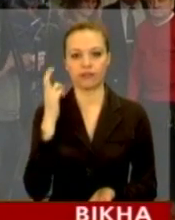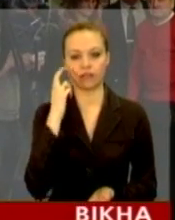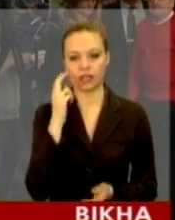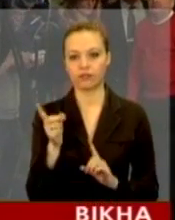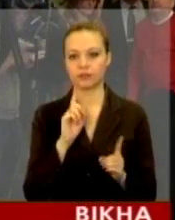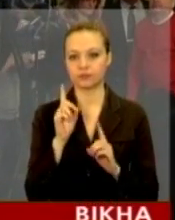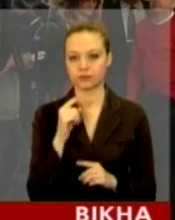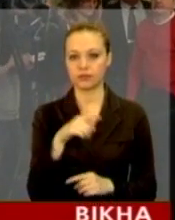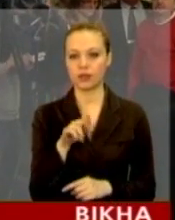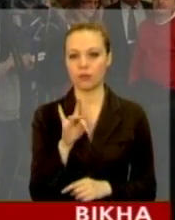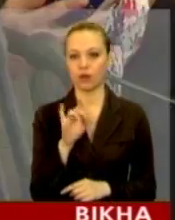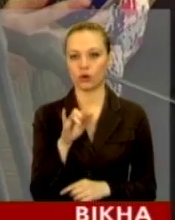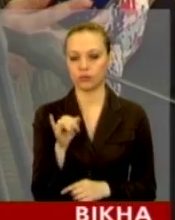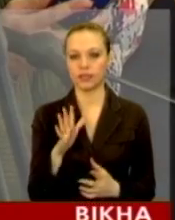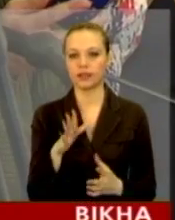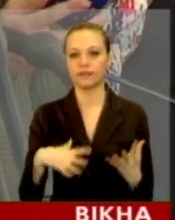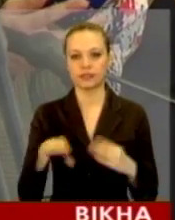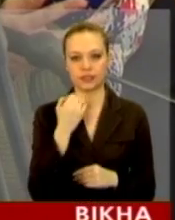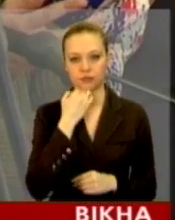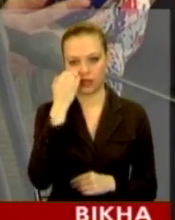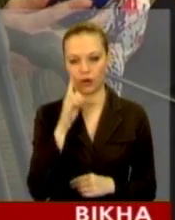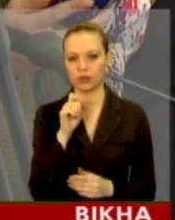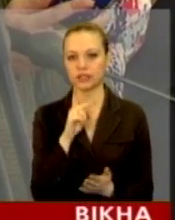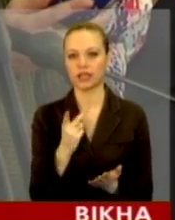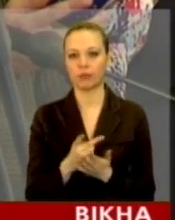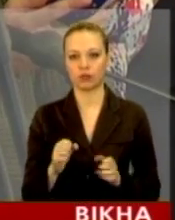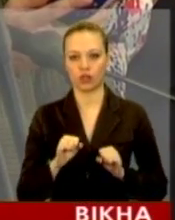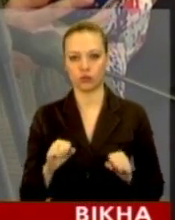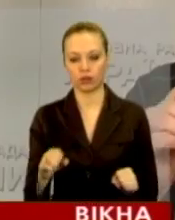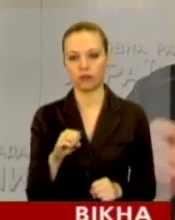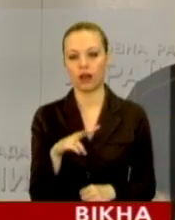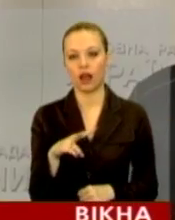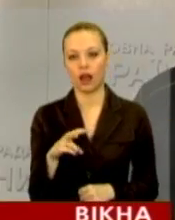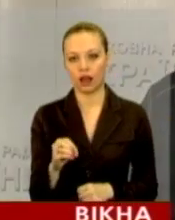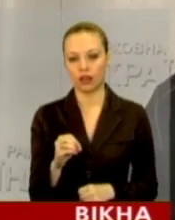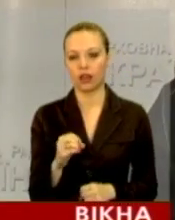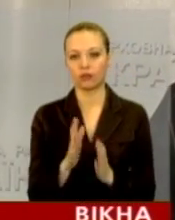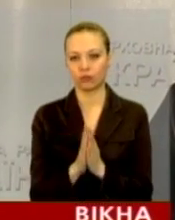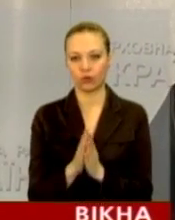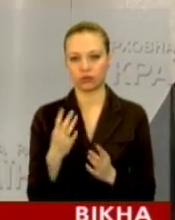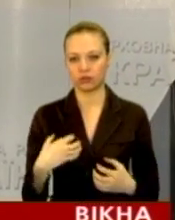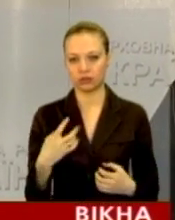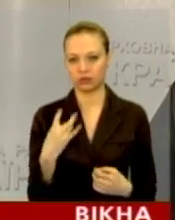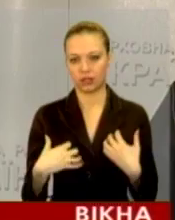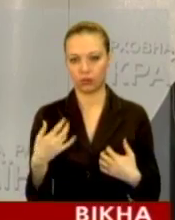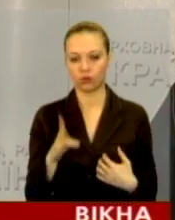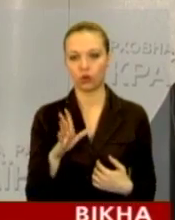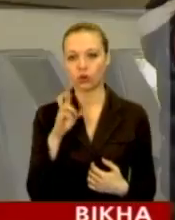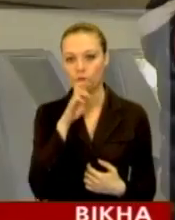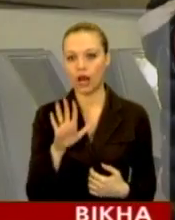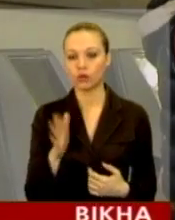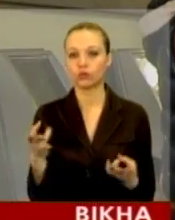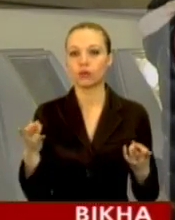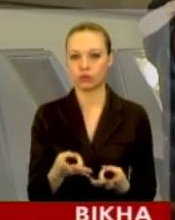голови Радбезу Андрія Парубія. Усім дякує за демонстрацію патріотизму, але просить не поспішати. Хто країні буде